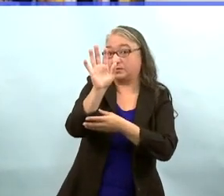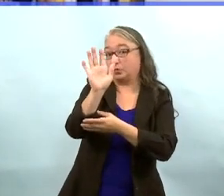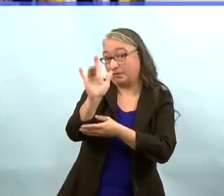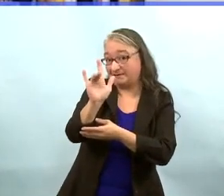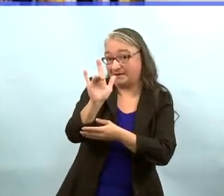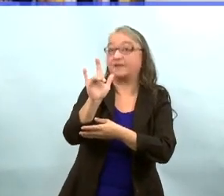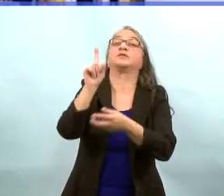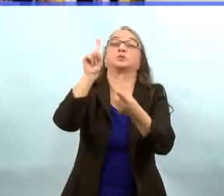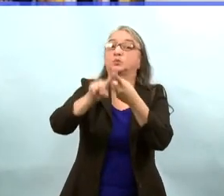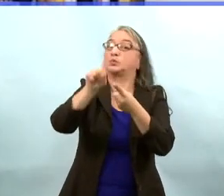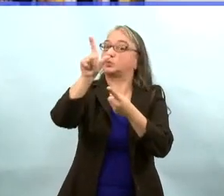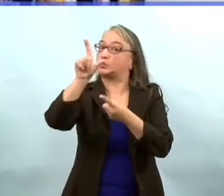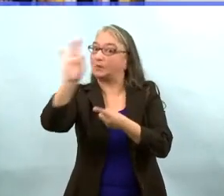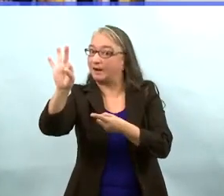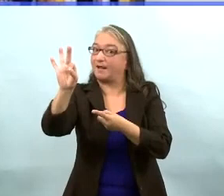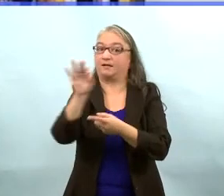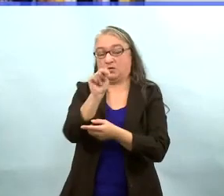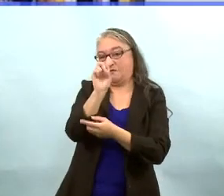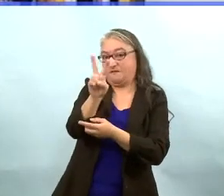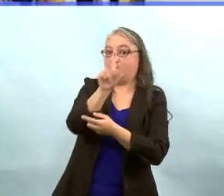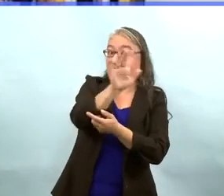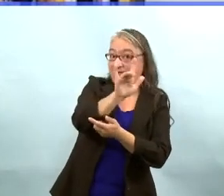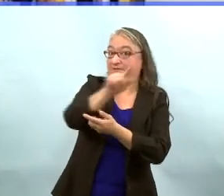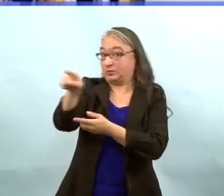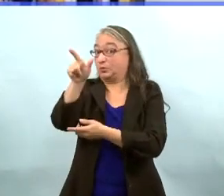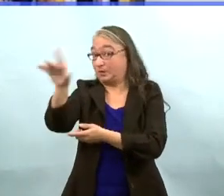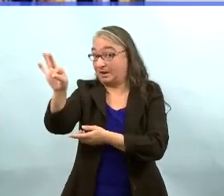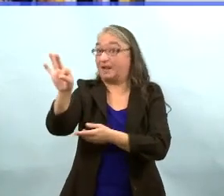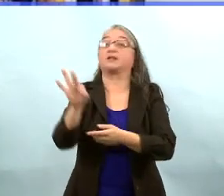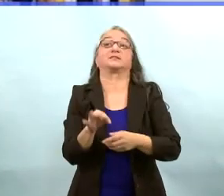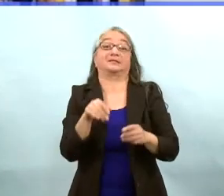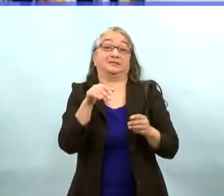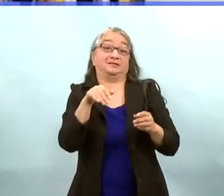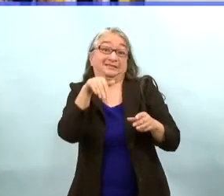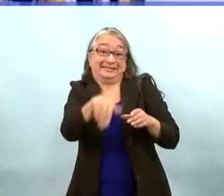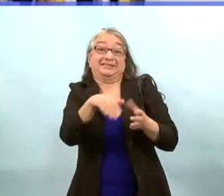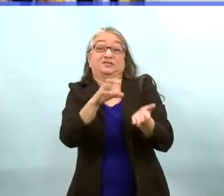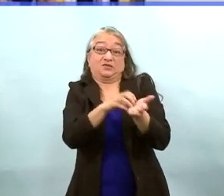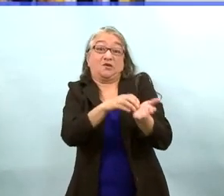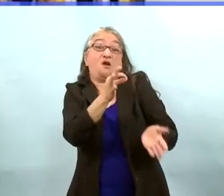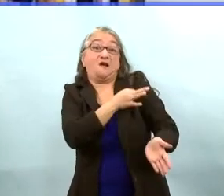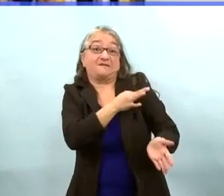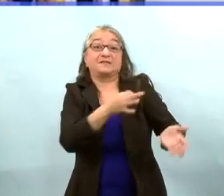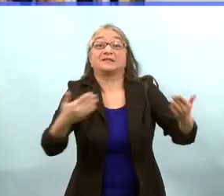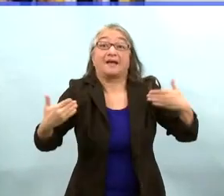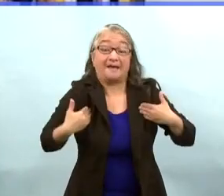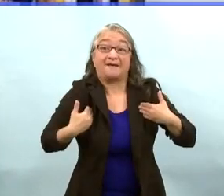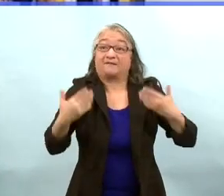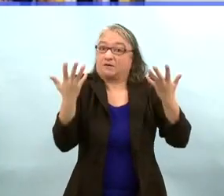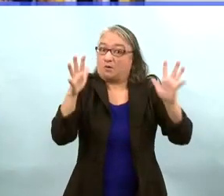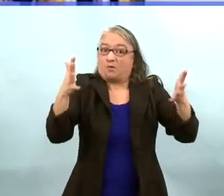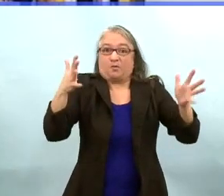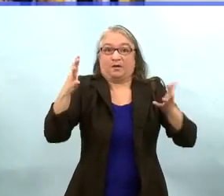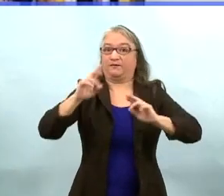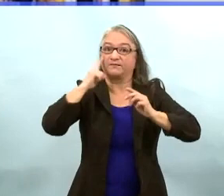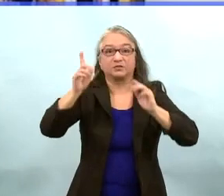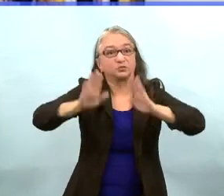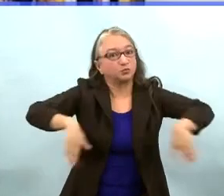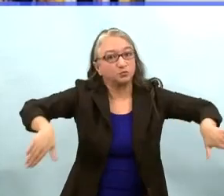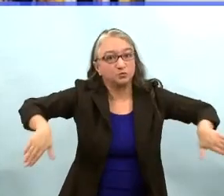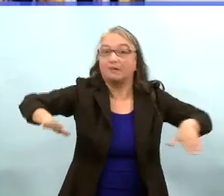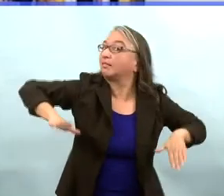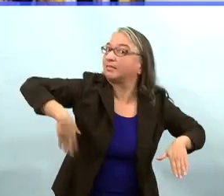aucune pharmacie et aucune clinique qui a à l'heure actuelle le vaccin pédiatrique, mais ils vont l'avoir très bientôt. Dès que les derniers